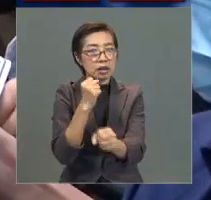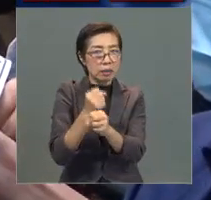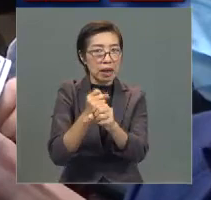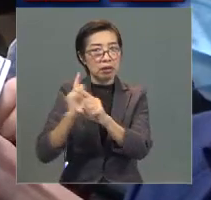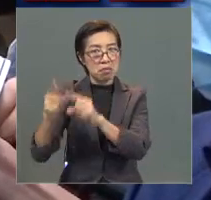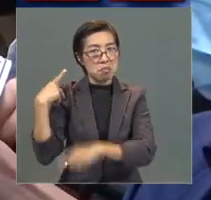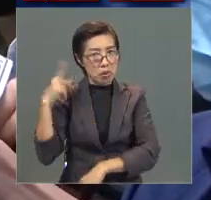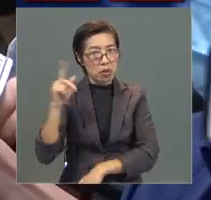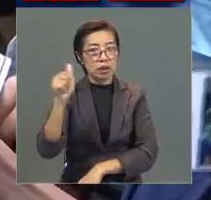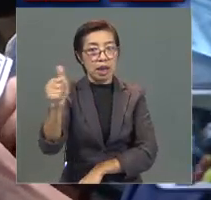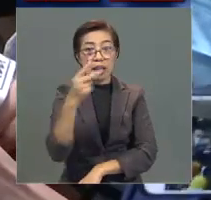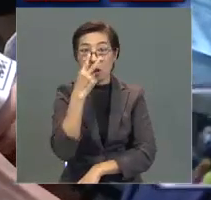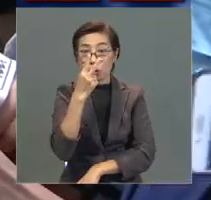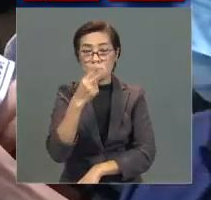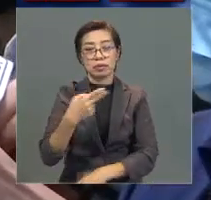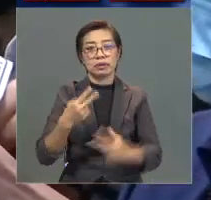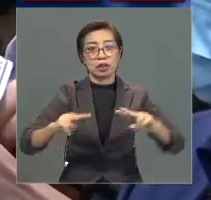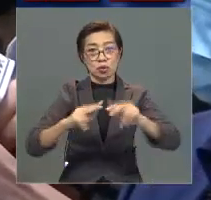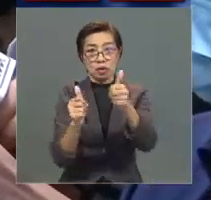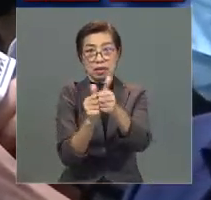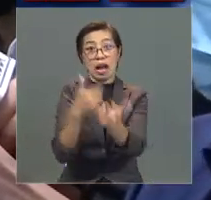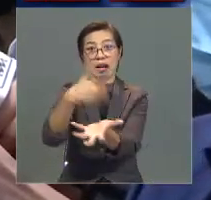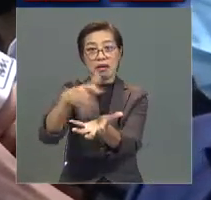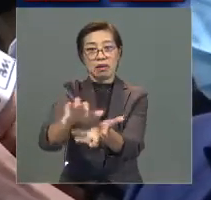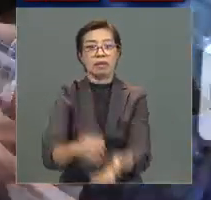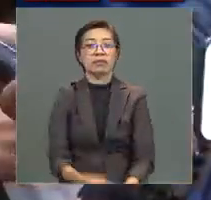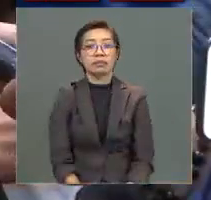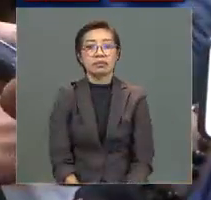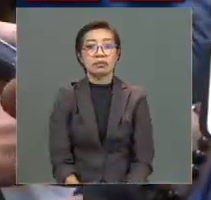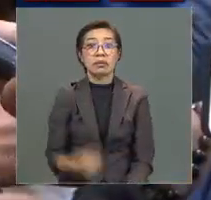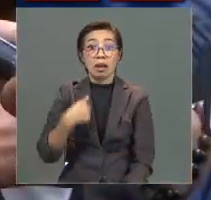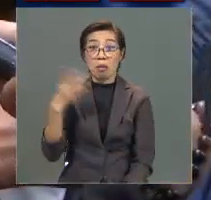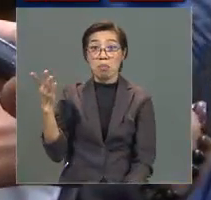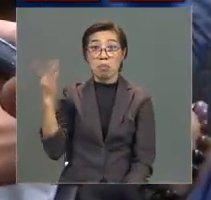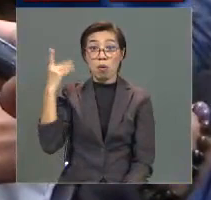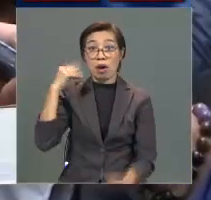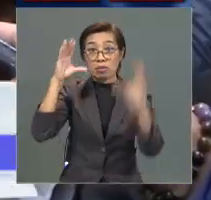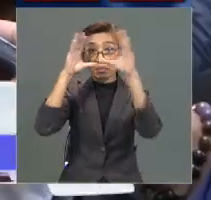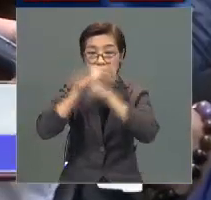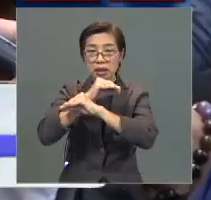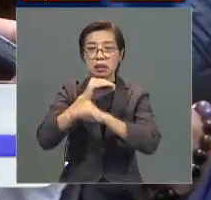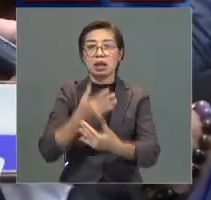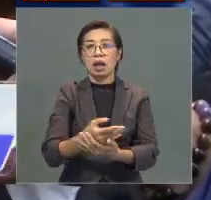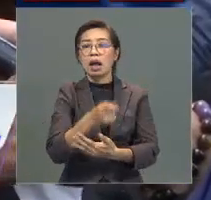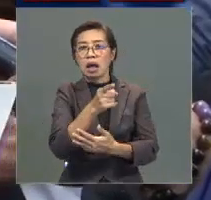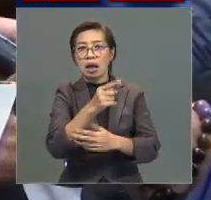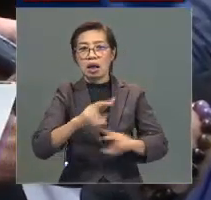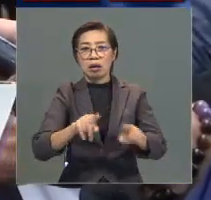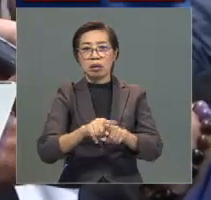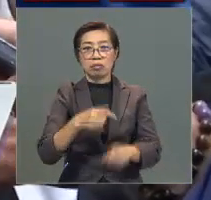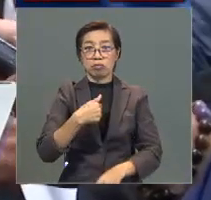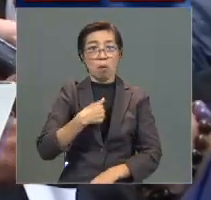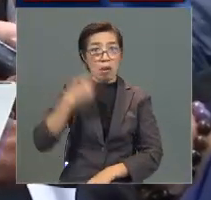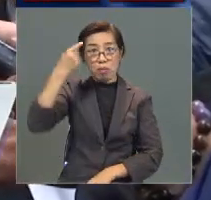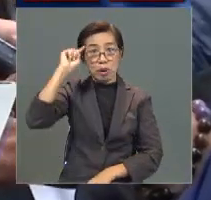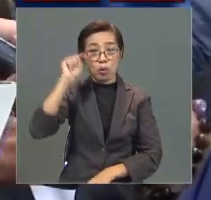ย่างมากเราไปฟังเสียงของคุณสติพร้อมพัฒน์กันหน่อยนะฮะ เมื่อคืนนี้นะครับท่านผมเองผมไม่ท